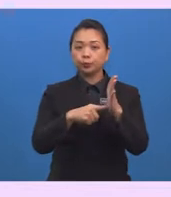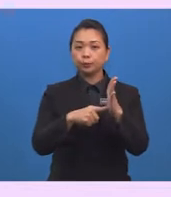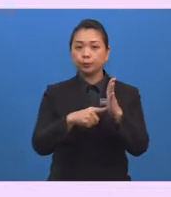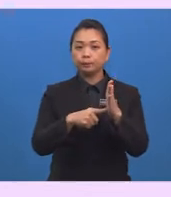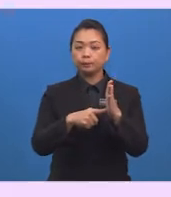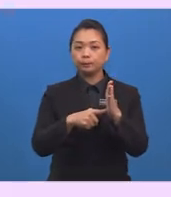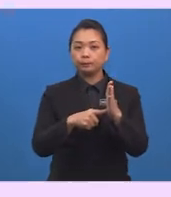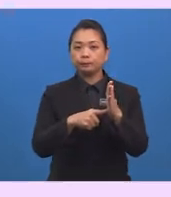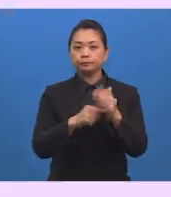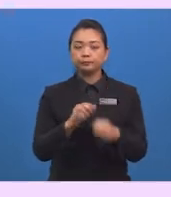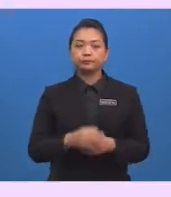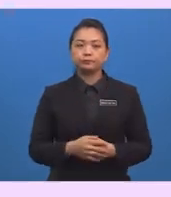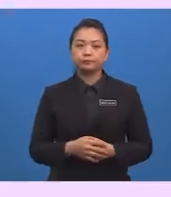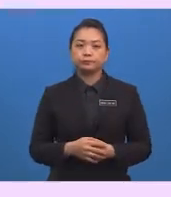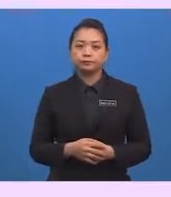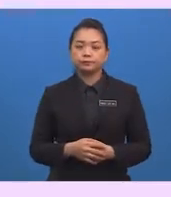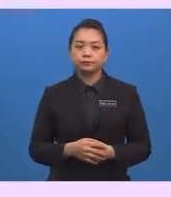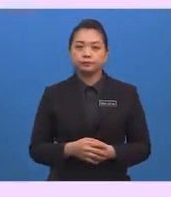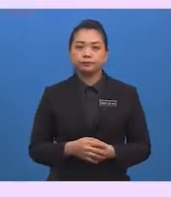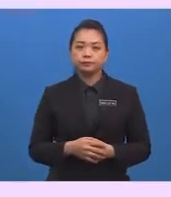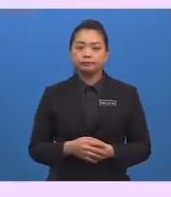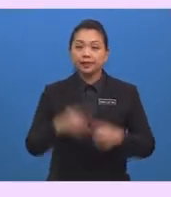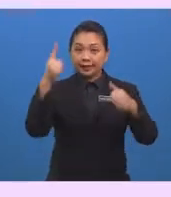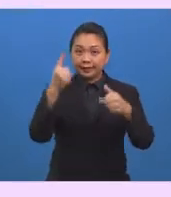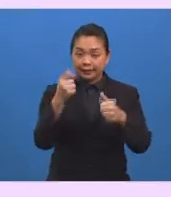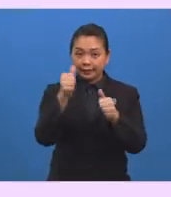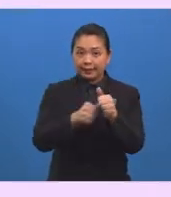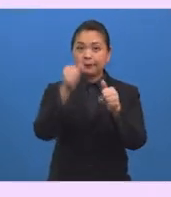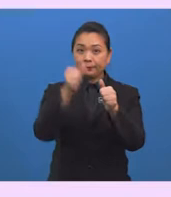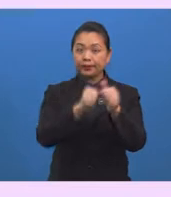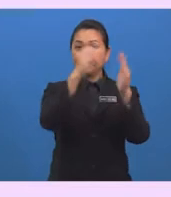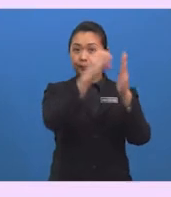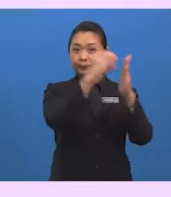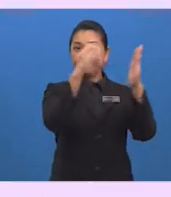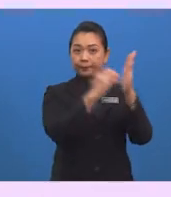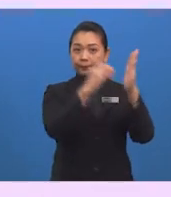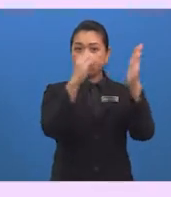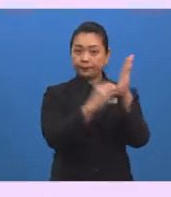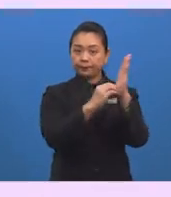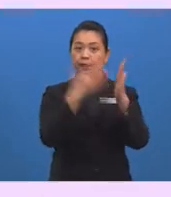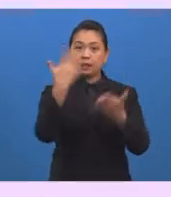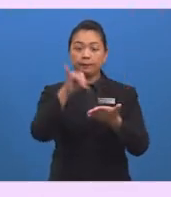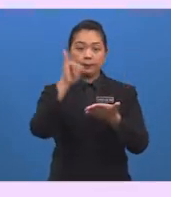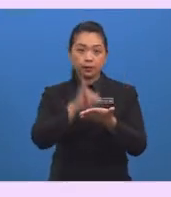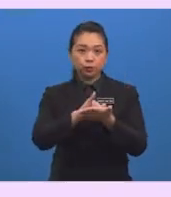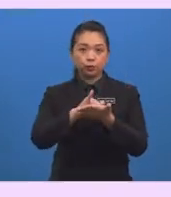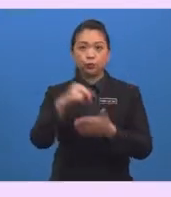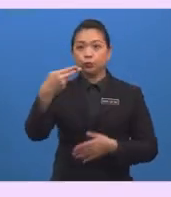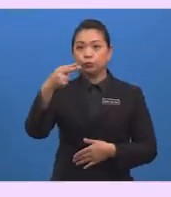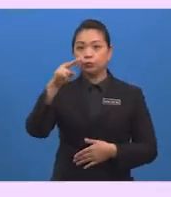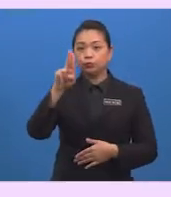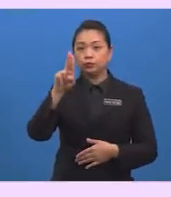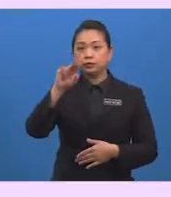pada ayat permulaan setiap perenggan idea. Ketiga, hujahan